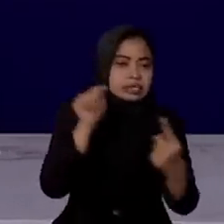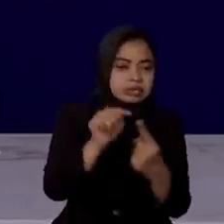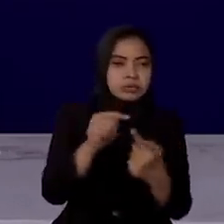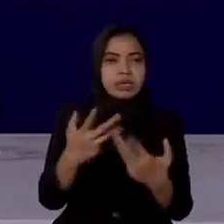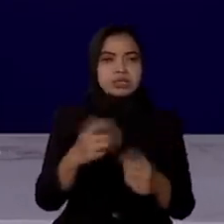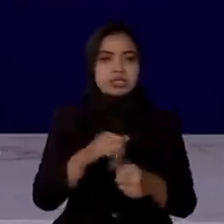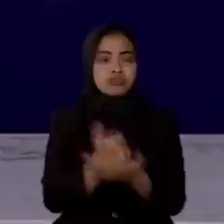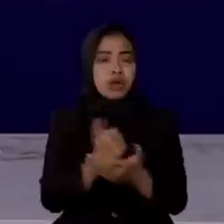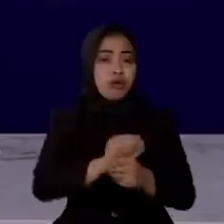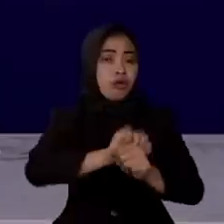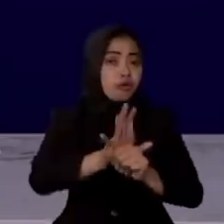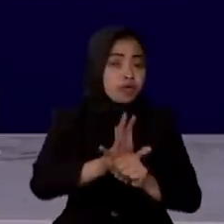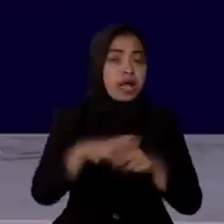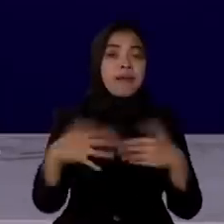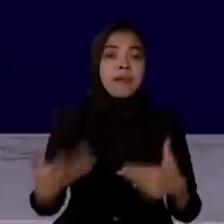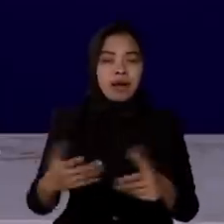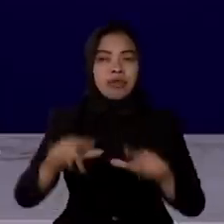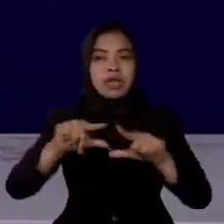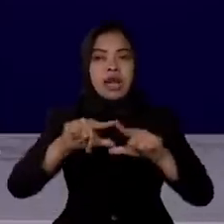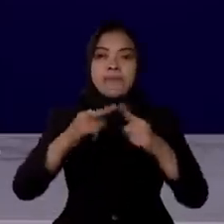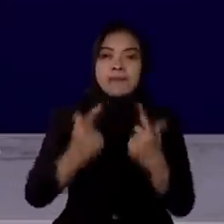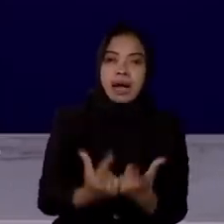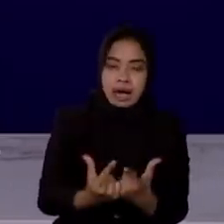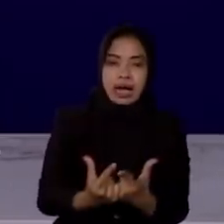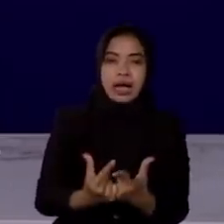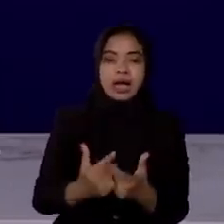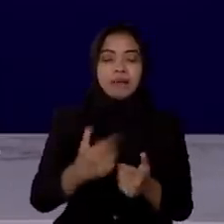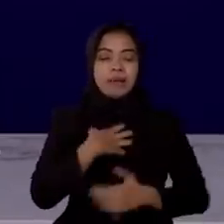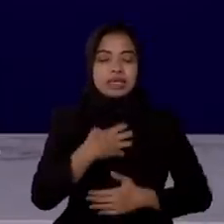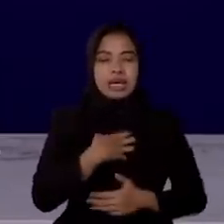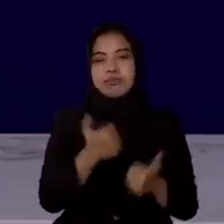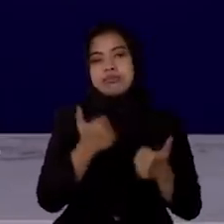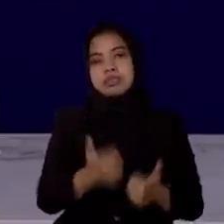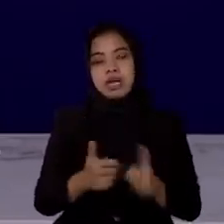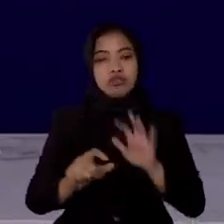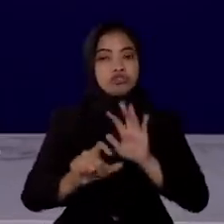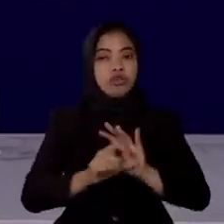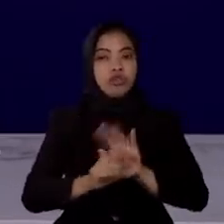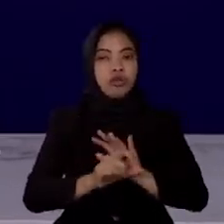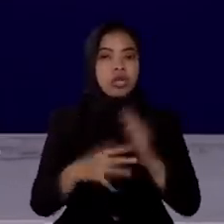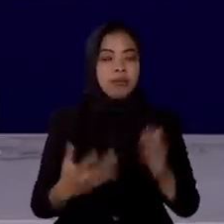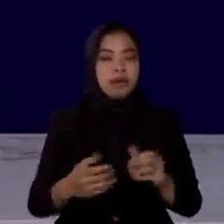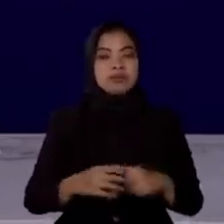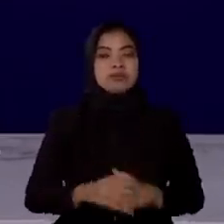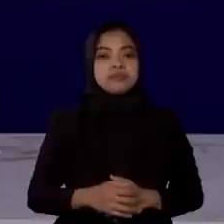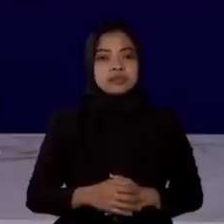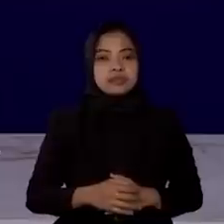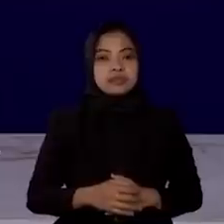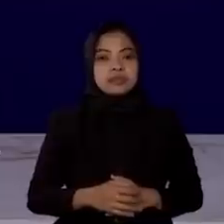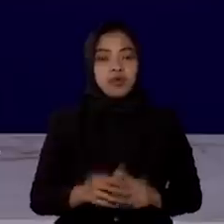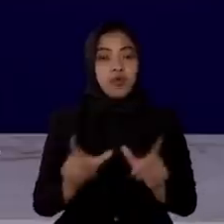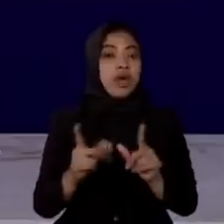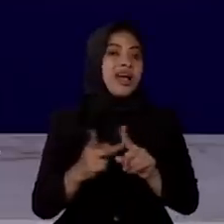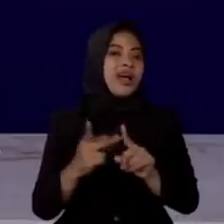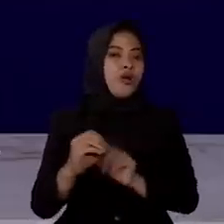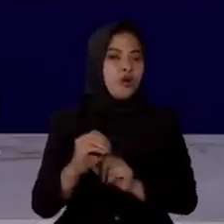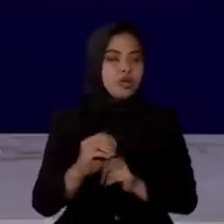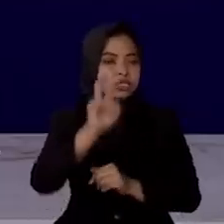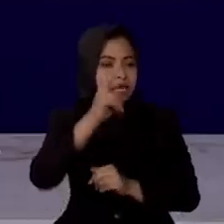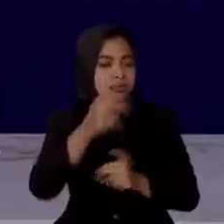tentang COVID-19 pada lembaga yang dapat dipercaya seperti Badan Kesehatan Dunia atau